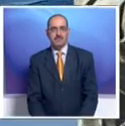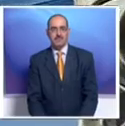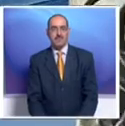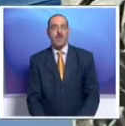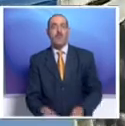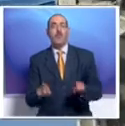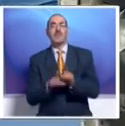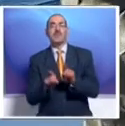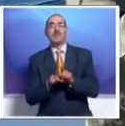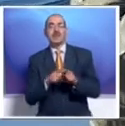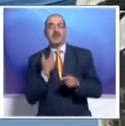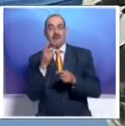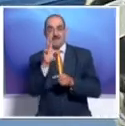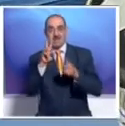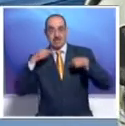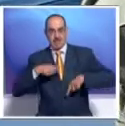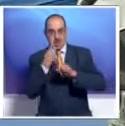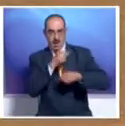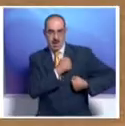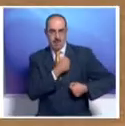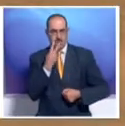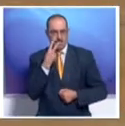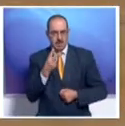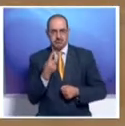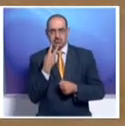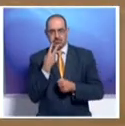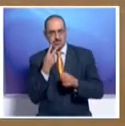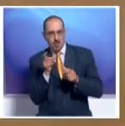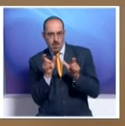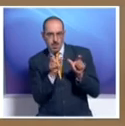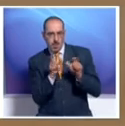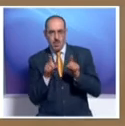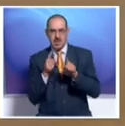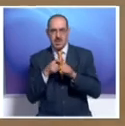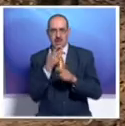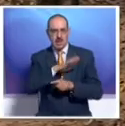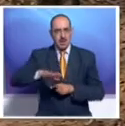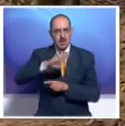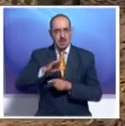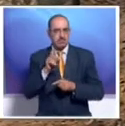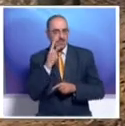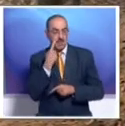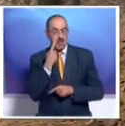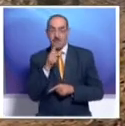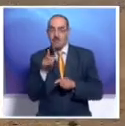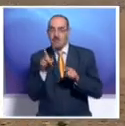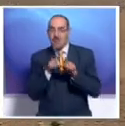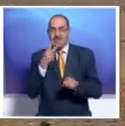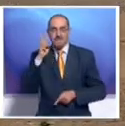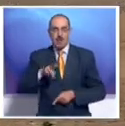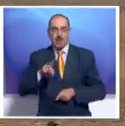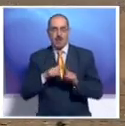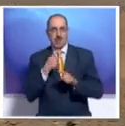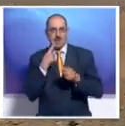السيد الفريق تابع عن كثب مجريات التمرين الذي نفذ في ظروف قريبة من الواقع، والذي تم